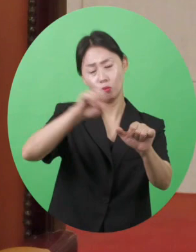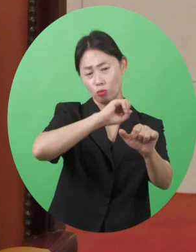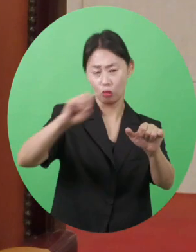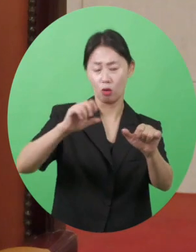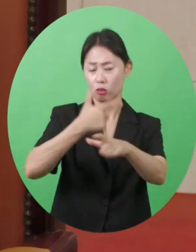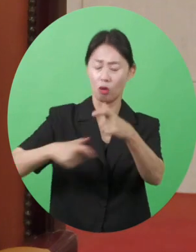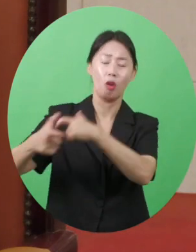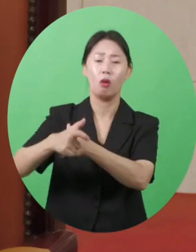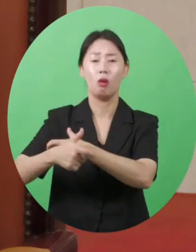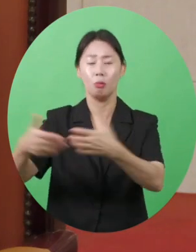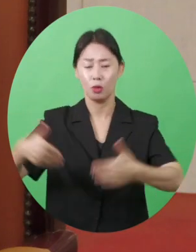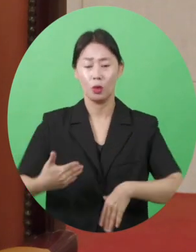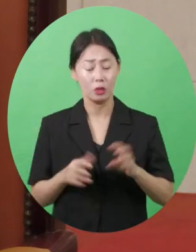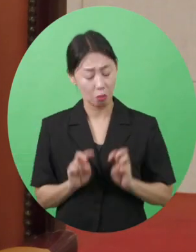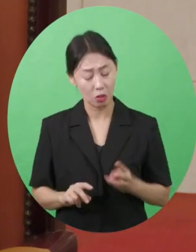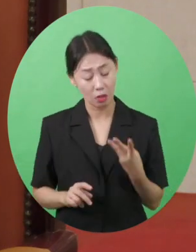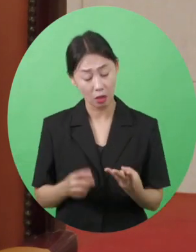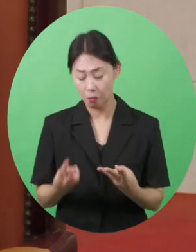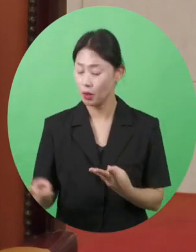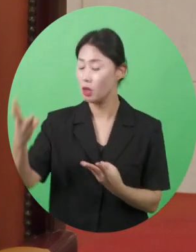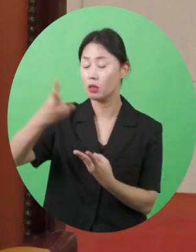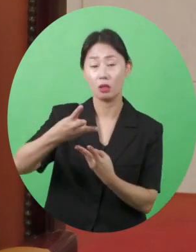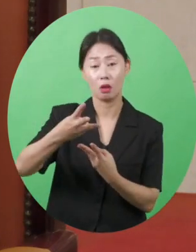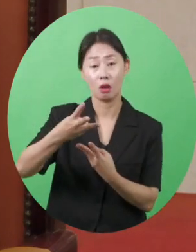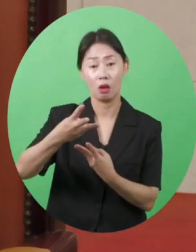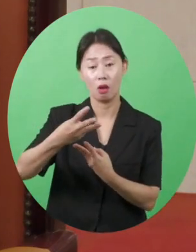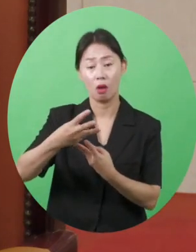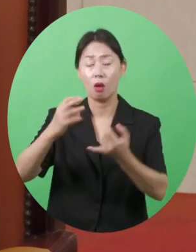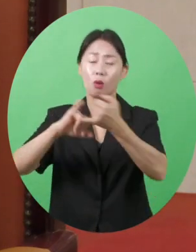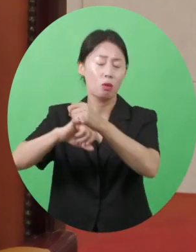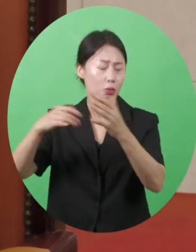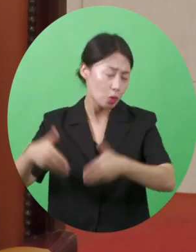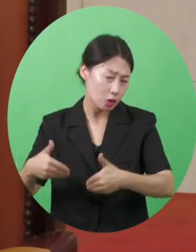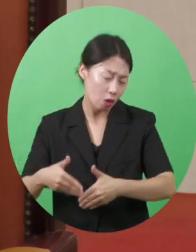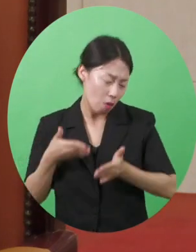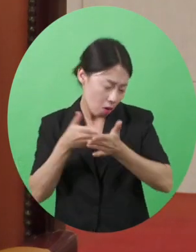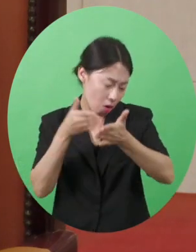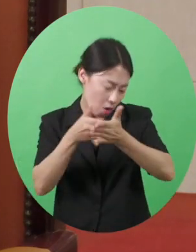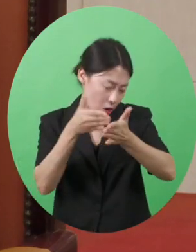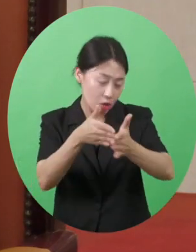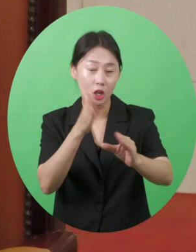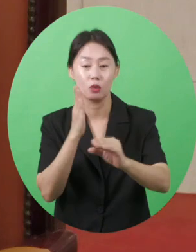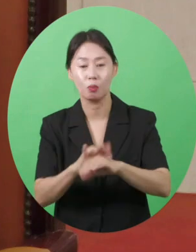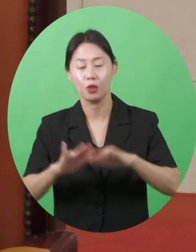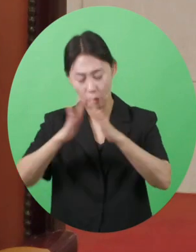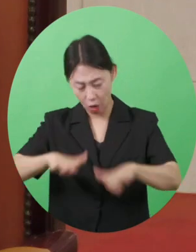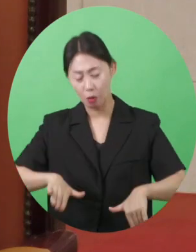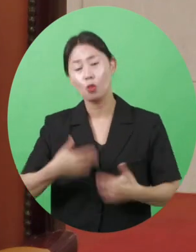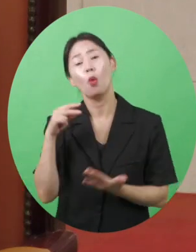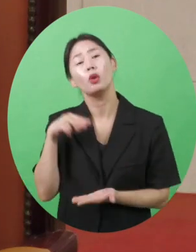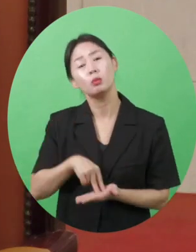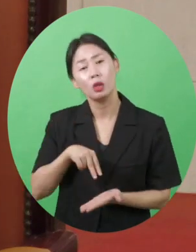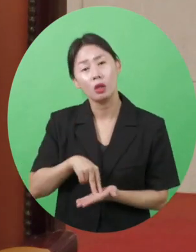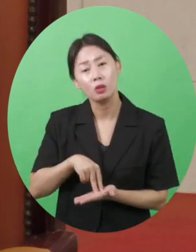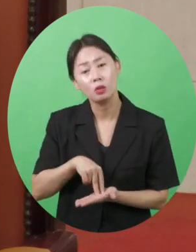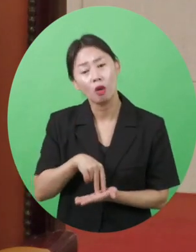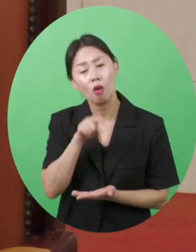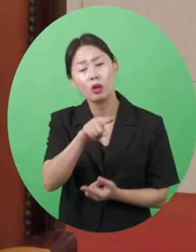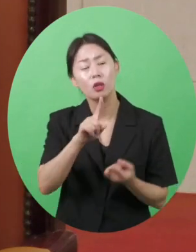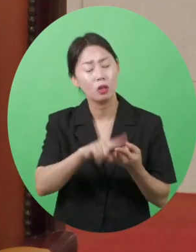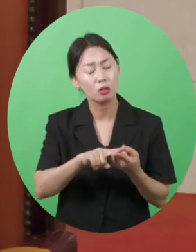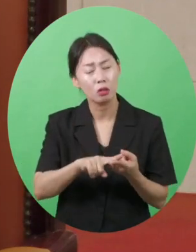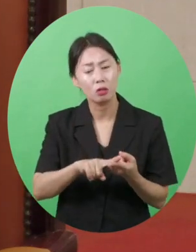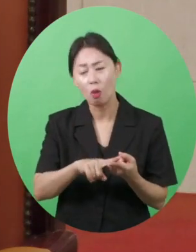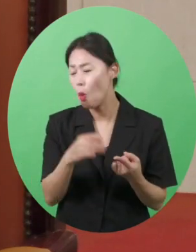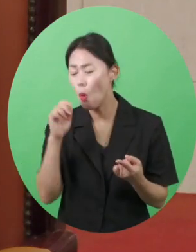50%의 인력 지원을 해달라 저희가 요청을 하고 있는데 그마저도 지금 보건복지부에서 안 해주고 있는 상황입니다. 그래서 전라남도도 그에 따라서 이제 적절한